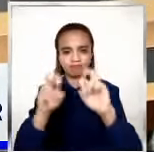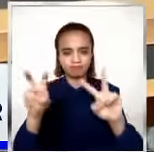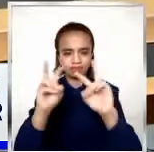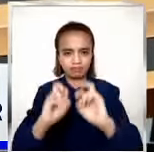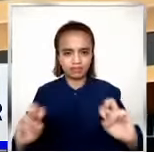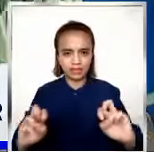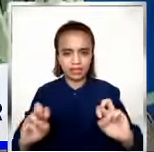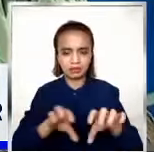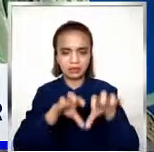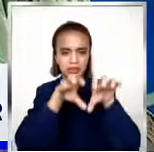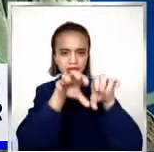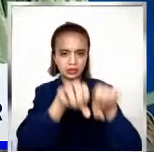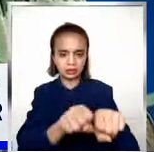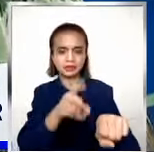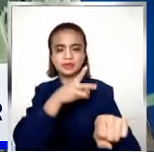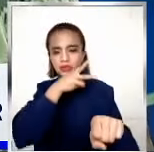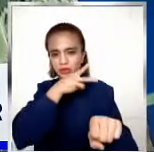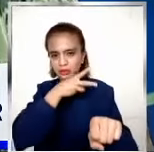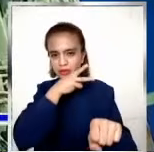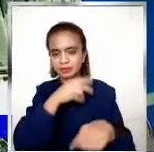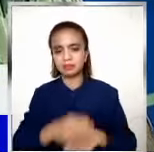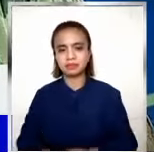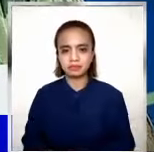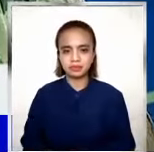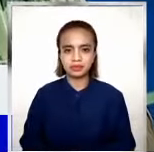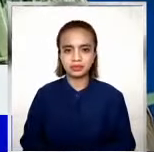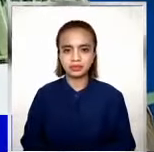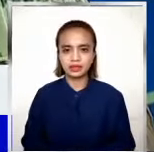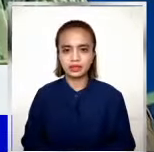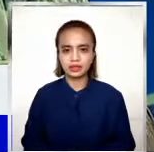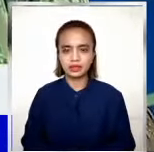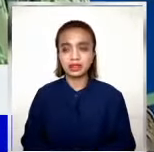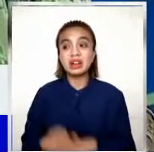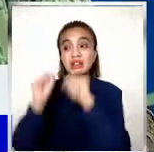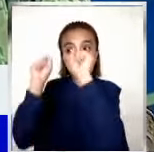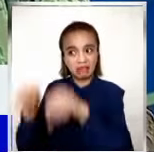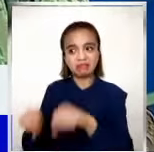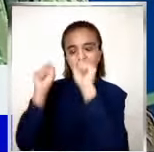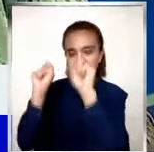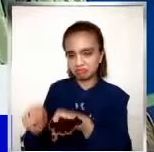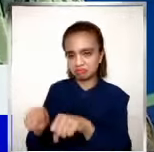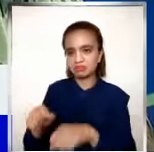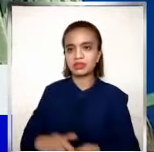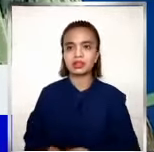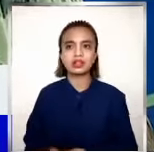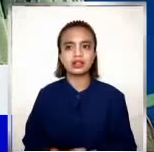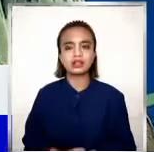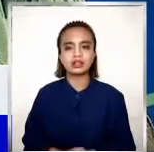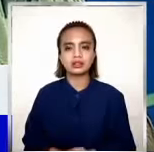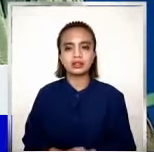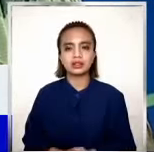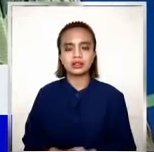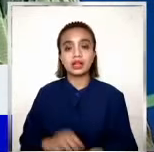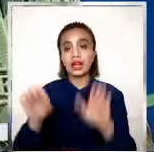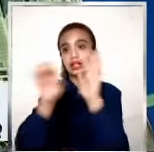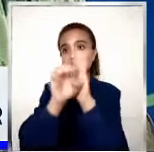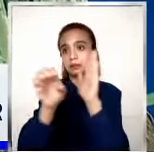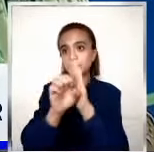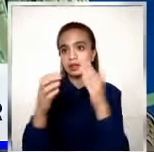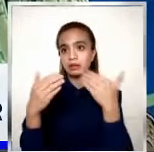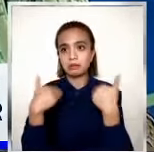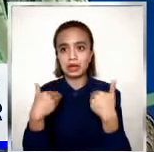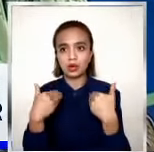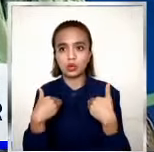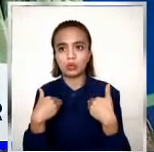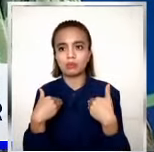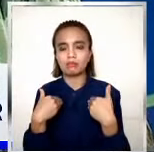mga suspect. Possible po yan dahil kung halimbawa po makita natin ng markings, yung lalo